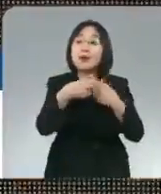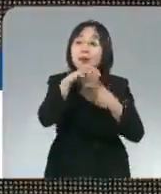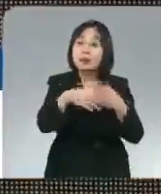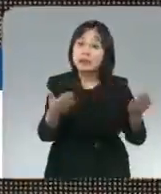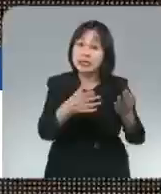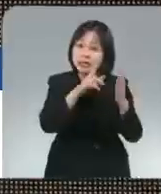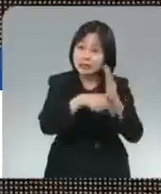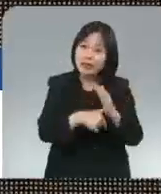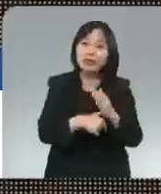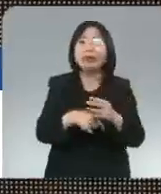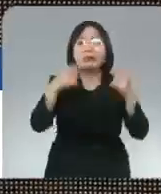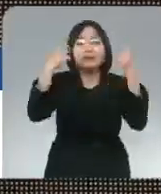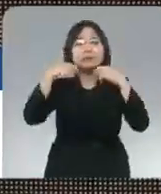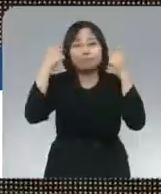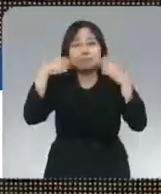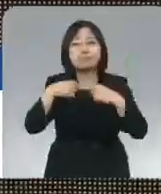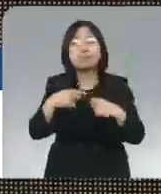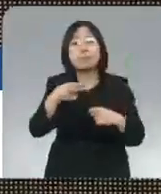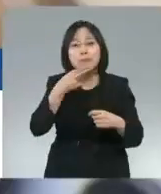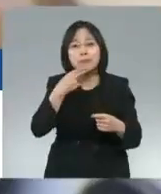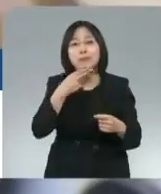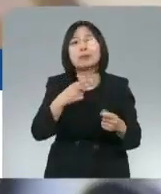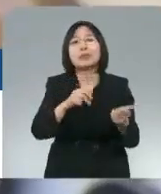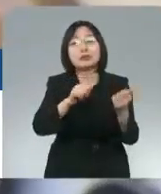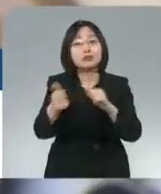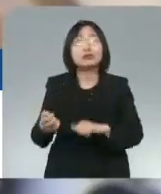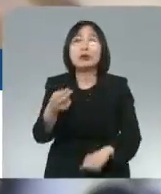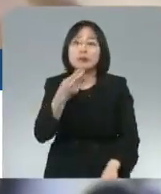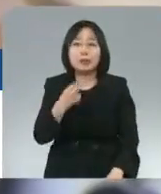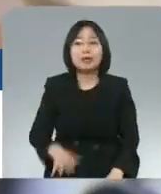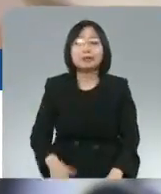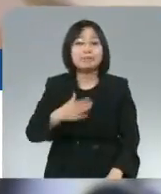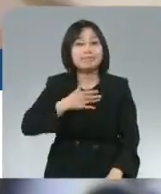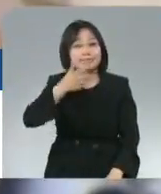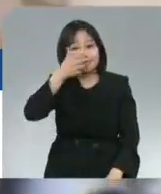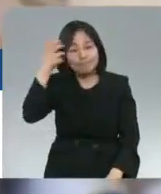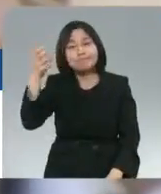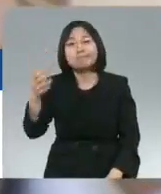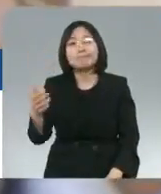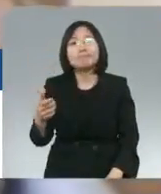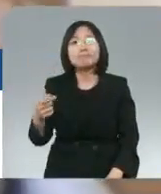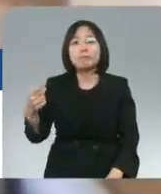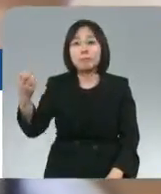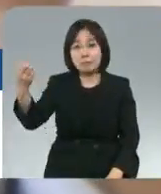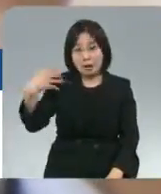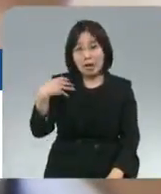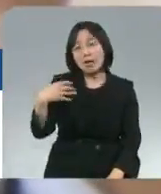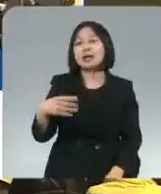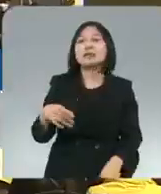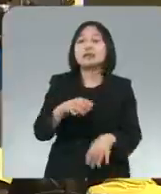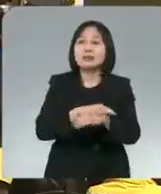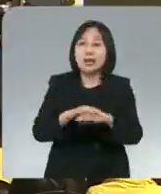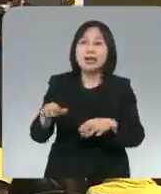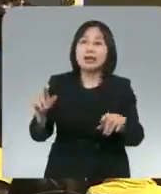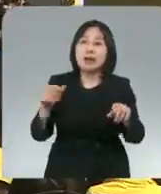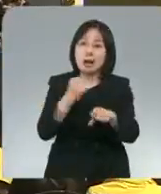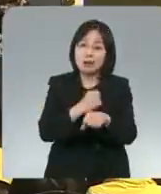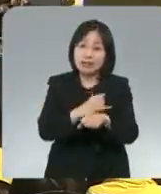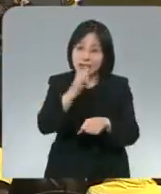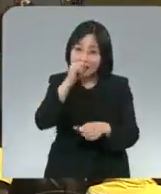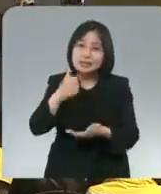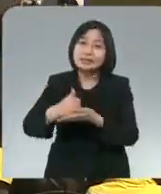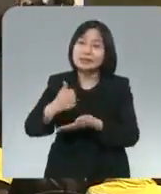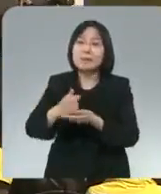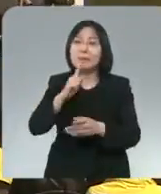étaient des élèves de cet établissement parti en voyage scolaire avec leurs professeurs ils étaient présentes au meeting